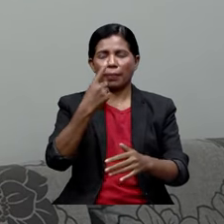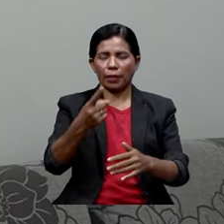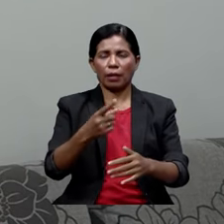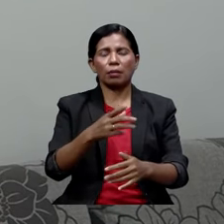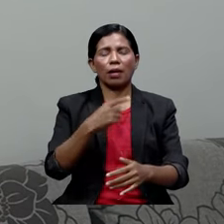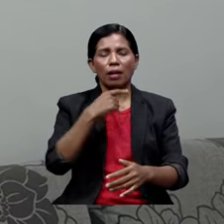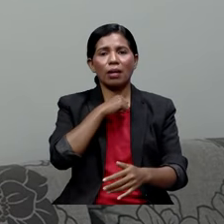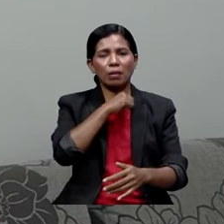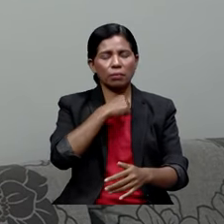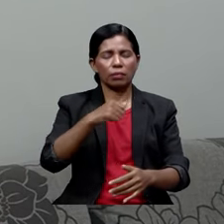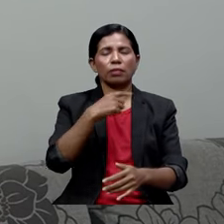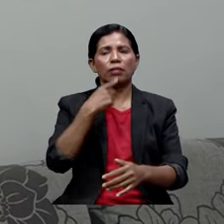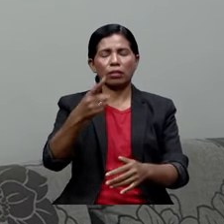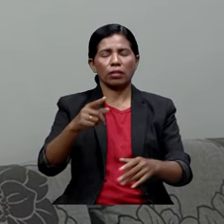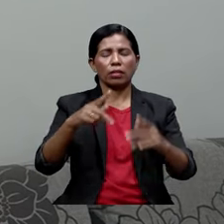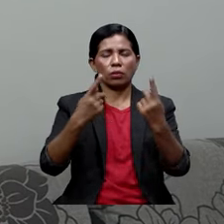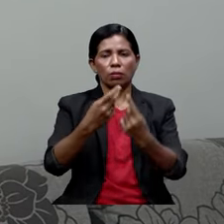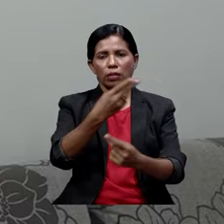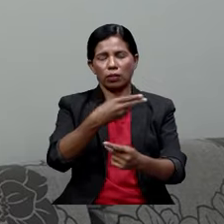martabat isis